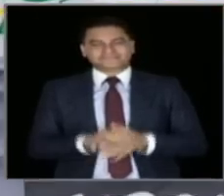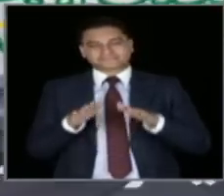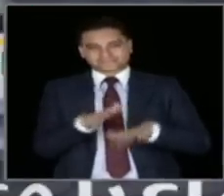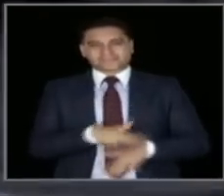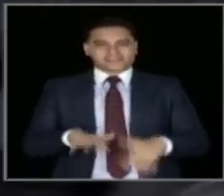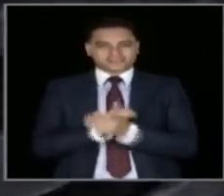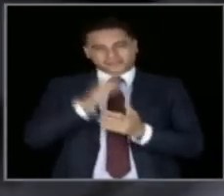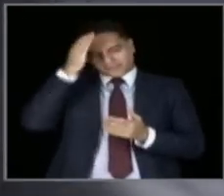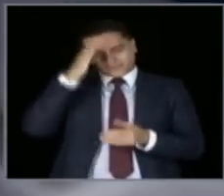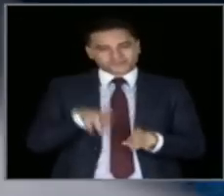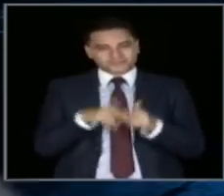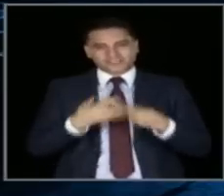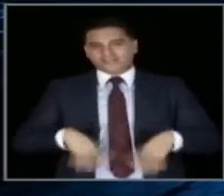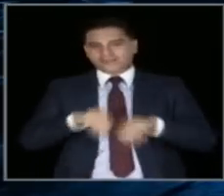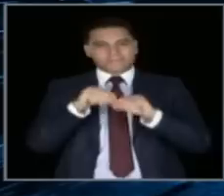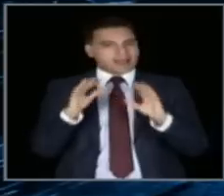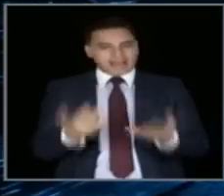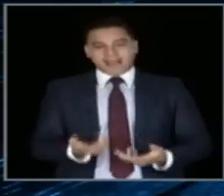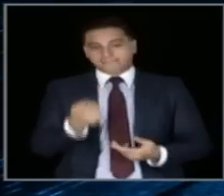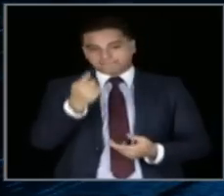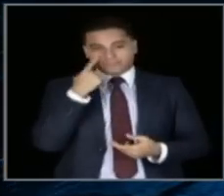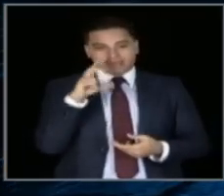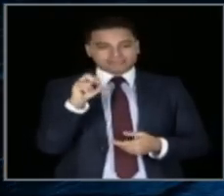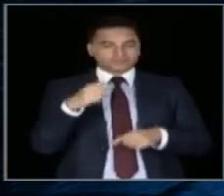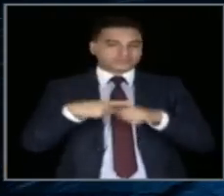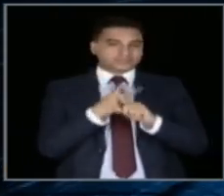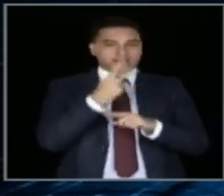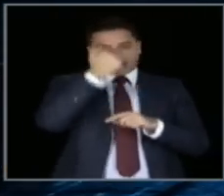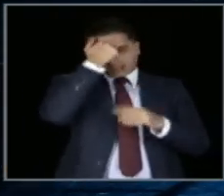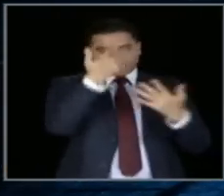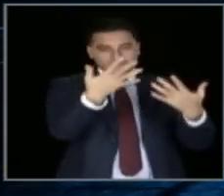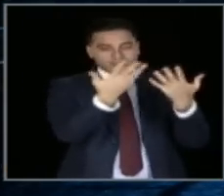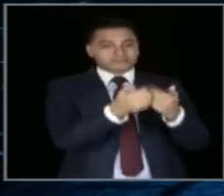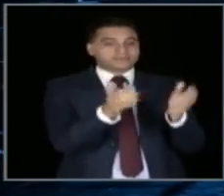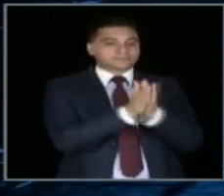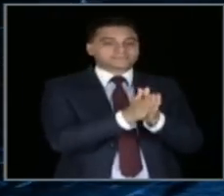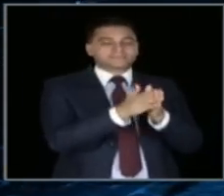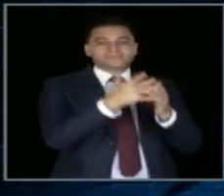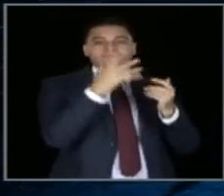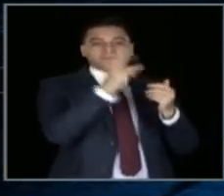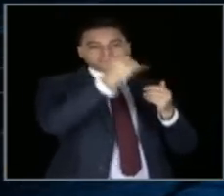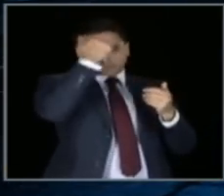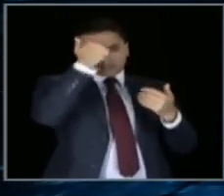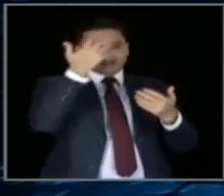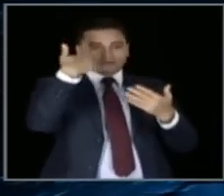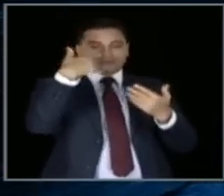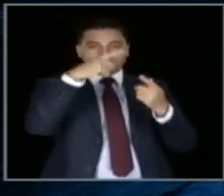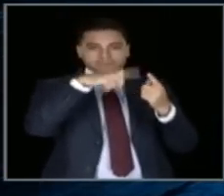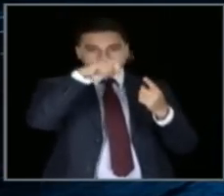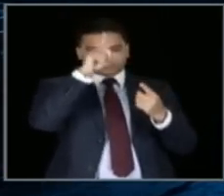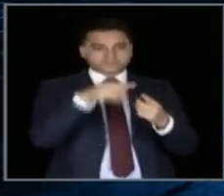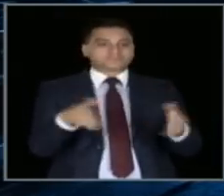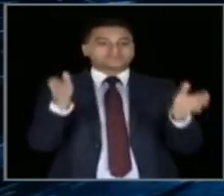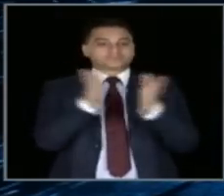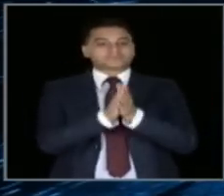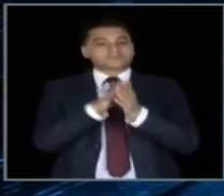وبكده أصحابنا العباقرة قادرون باختلاف جمعوا 25 نقطة في فقرة ضربات الجزاء، وكل نقطة ب 2000 جنيه